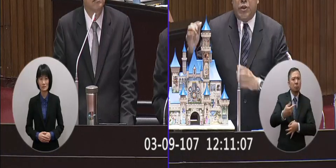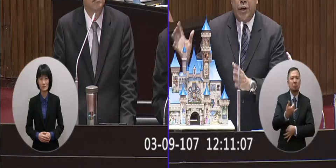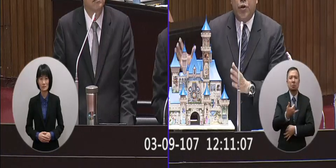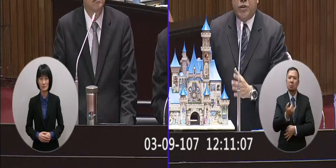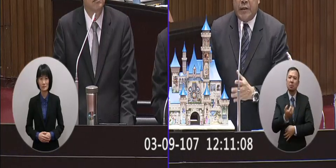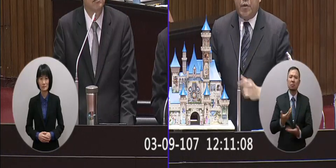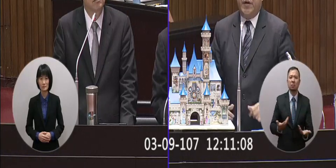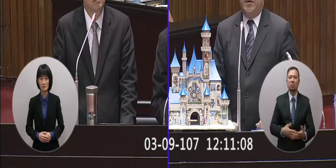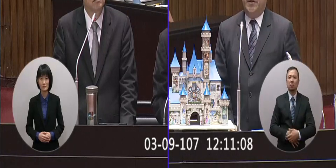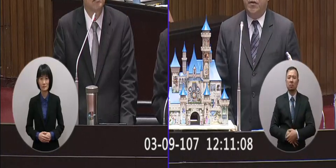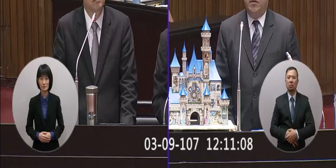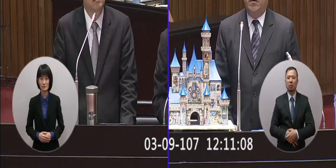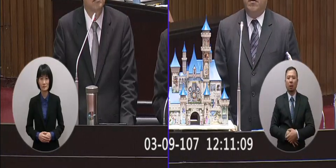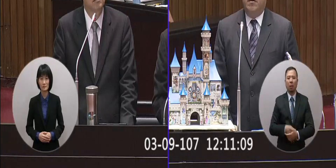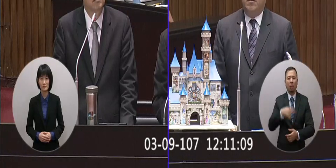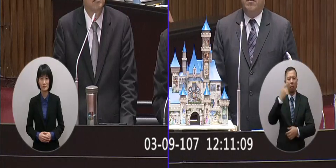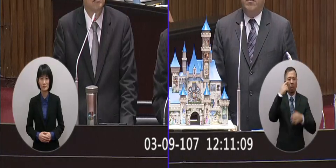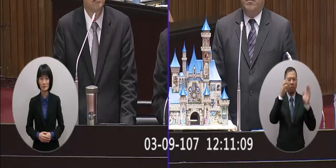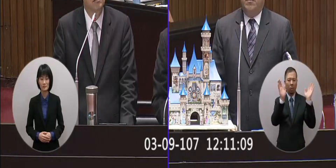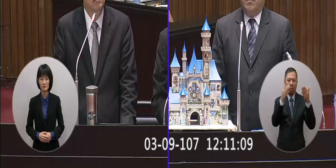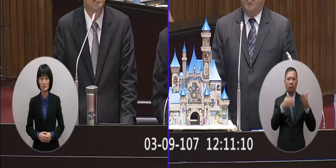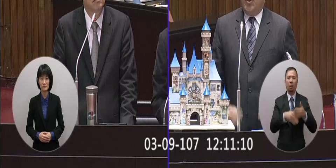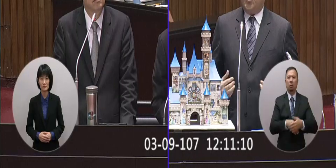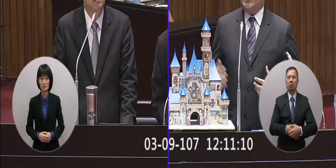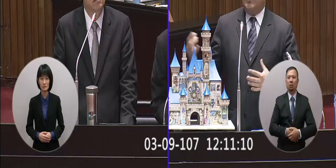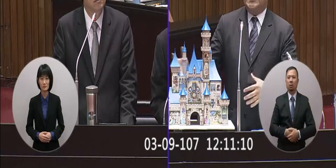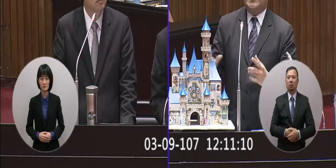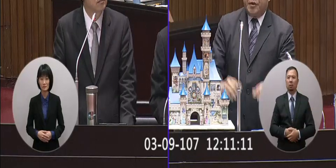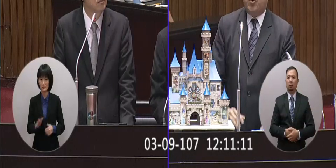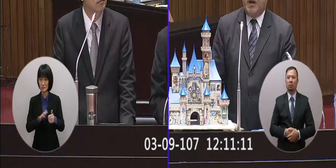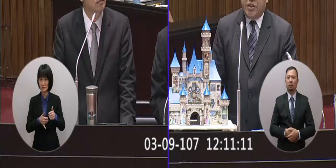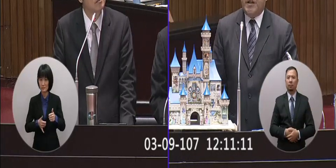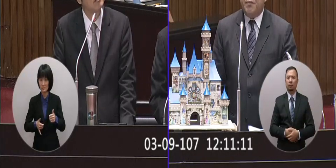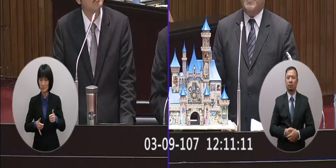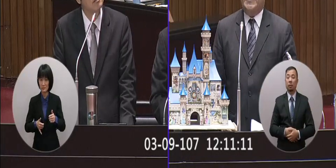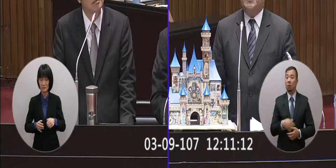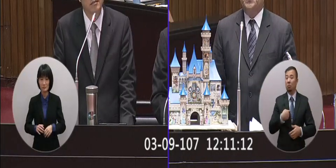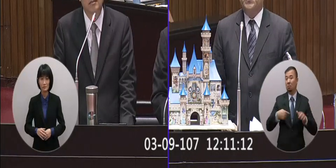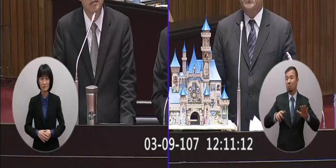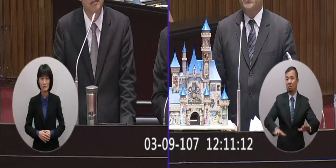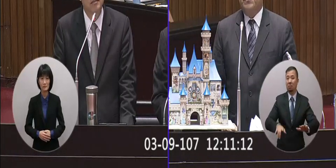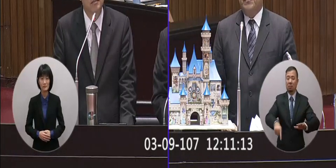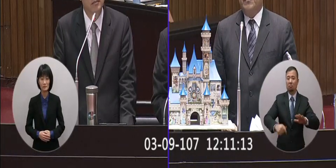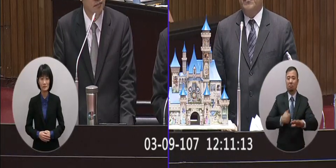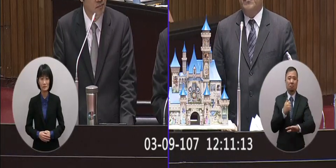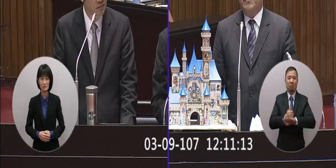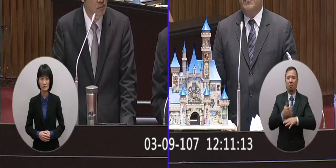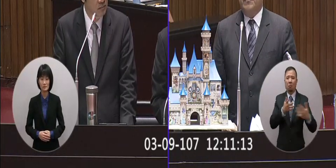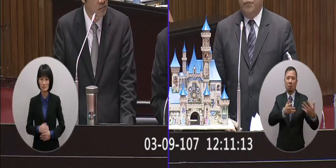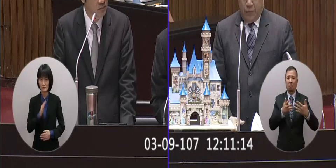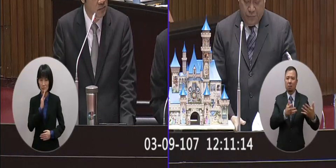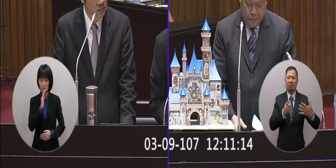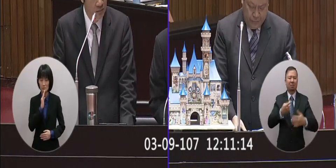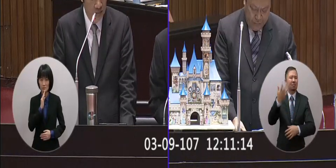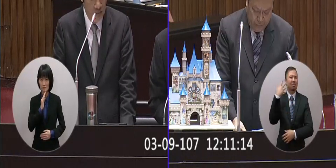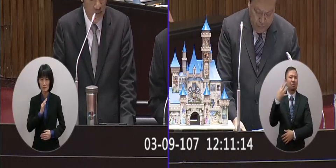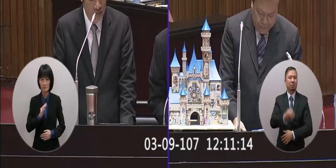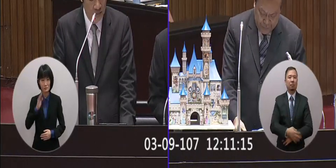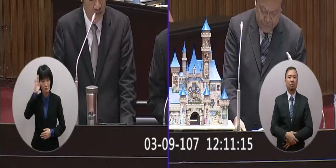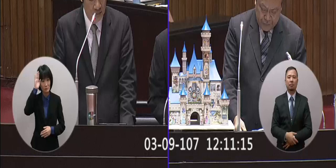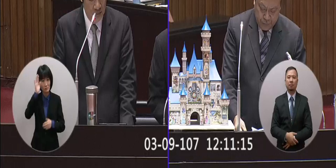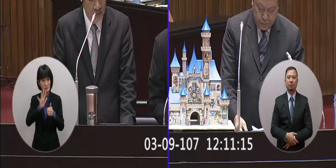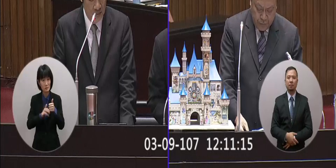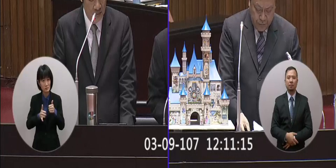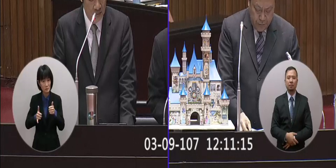为什么就停留在这边而已？我相信我在这接触，那不是第一遍呐。 是，苏委员，其